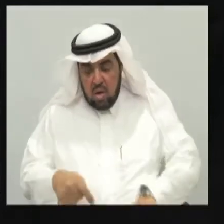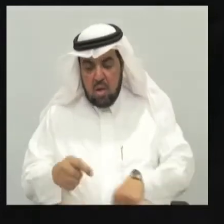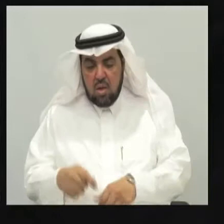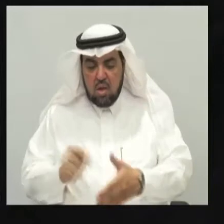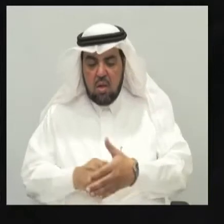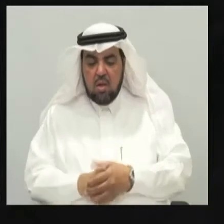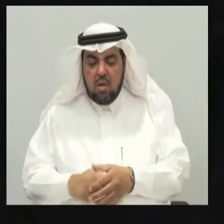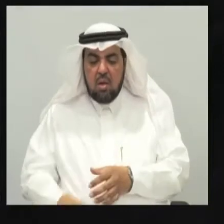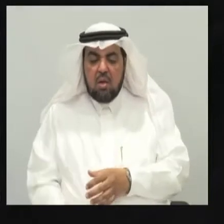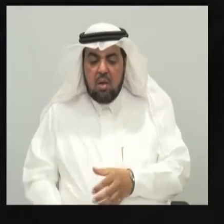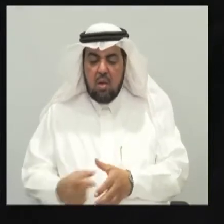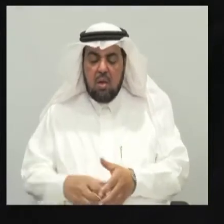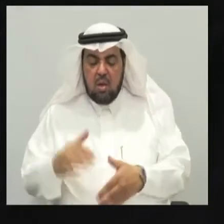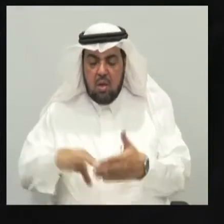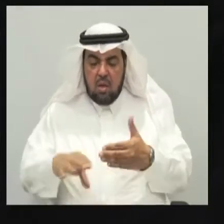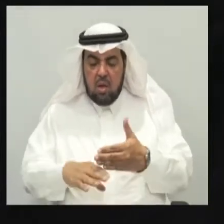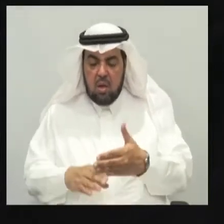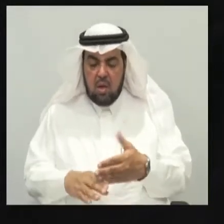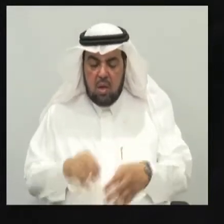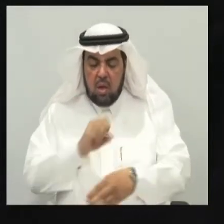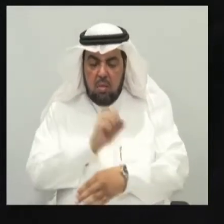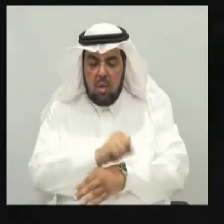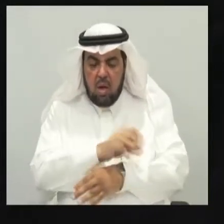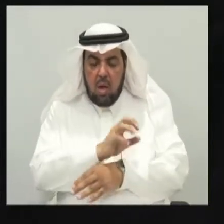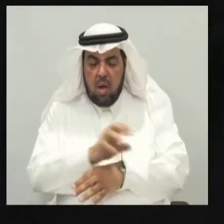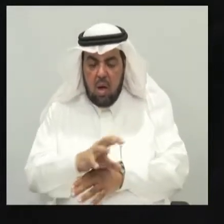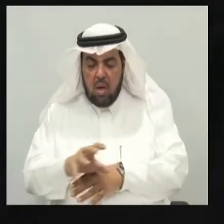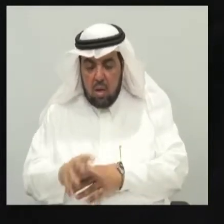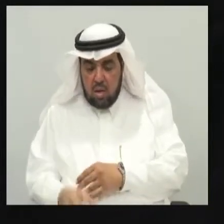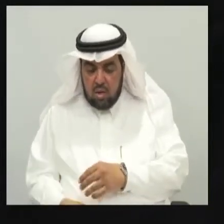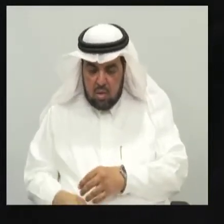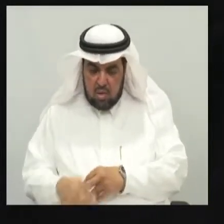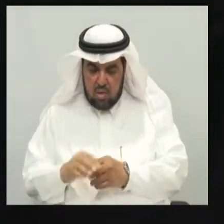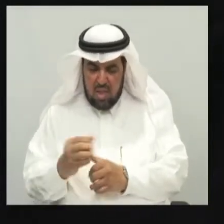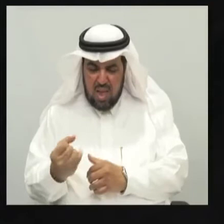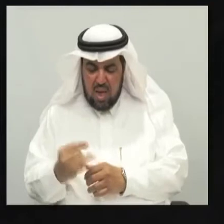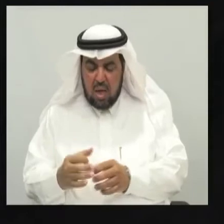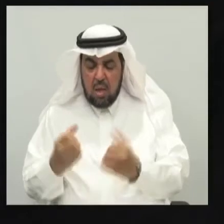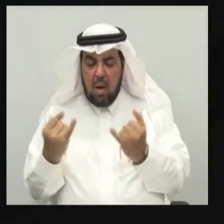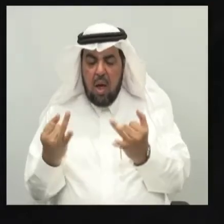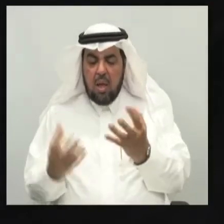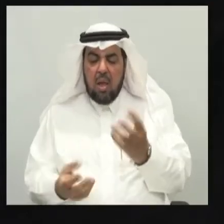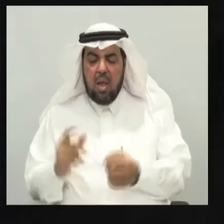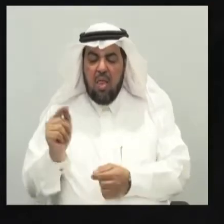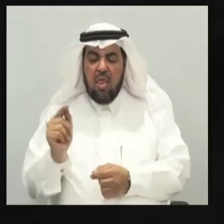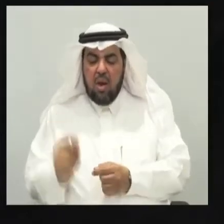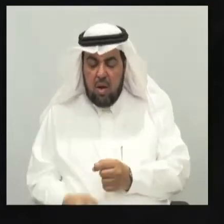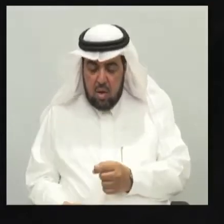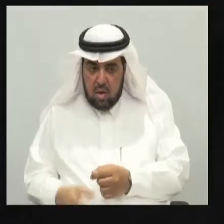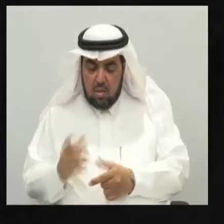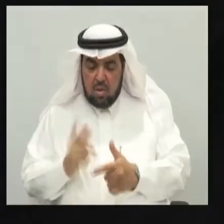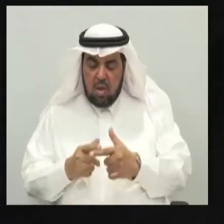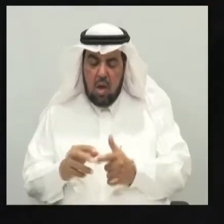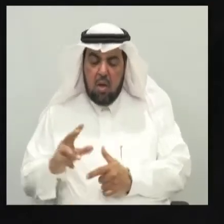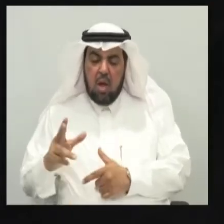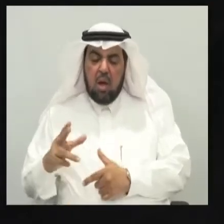على أساس ماذا؟ ترتيب العناصر حسب العدد الذري، حسب تزايد العدد